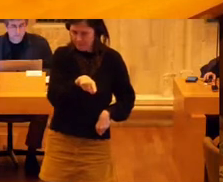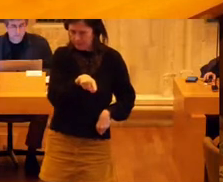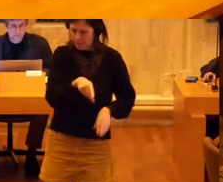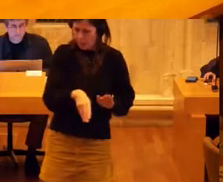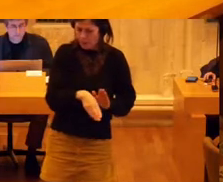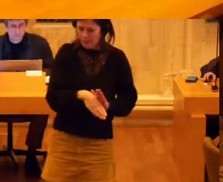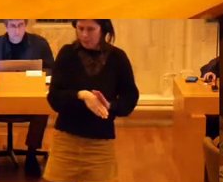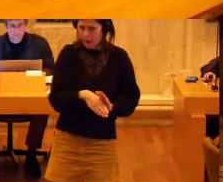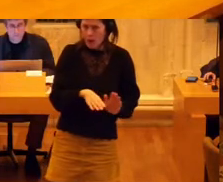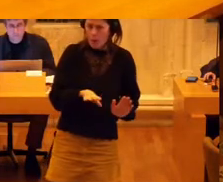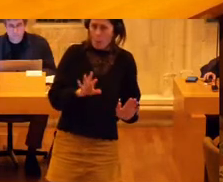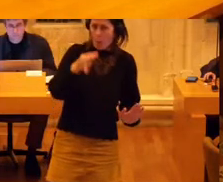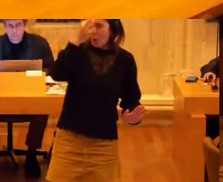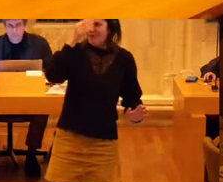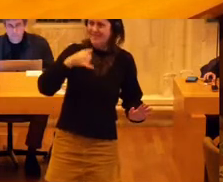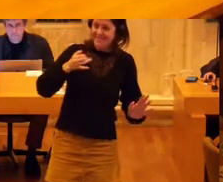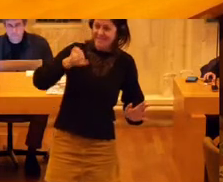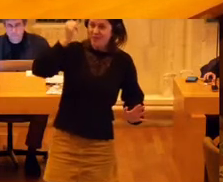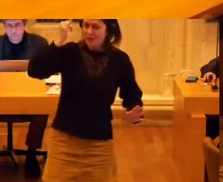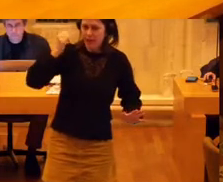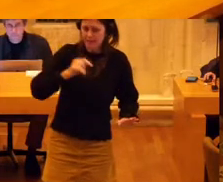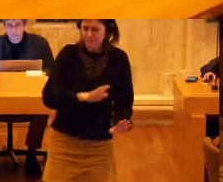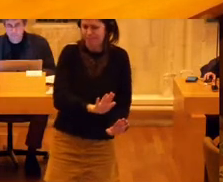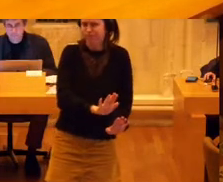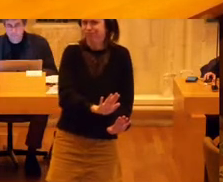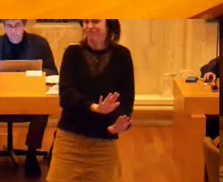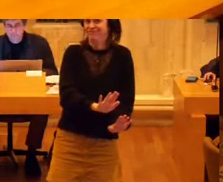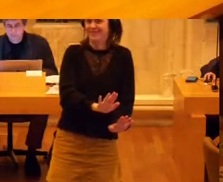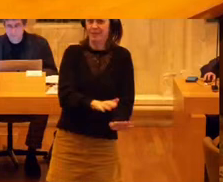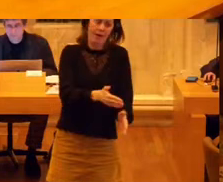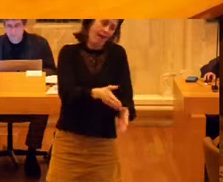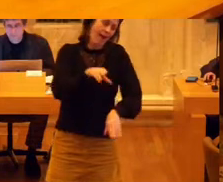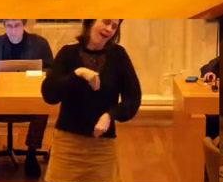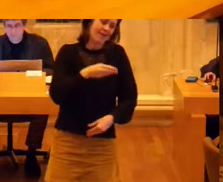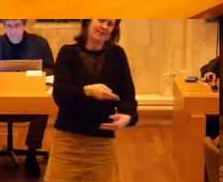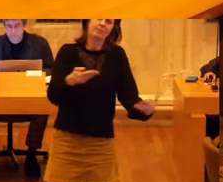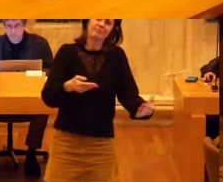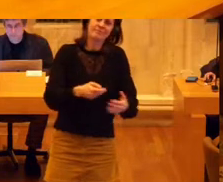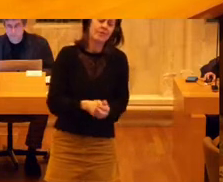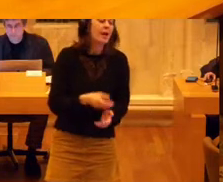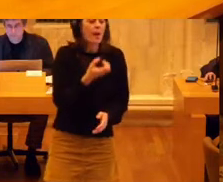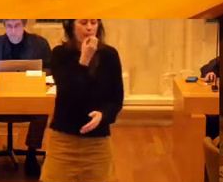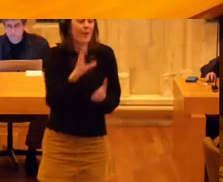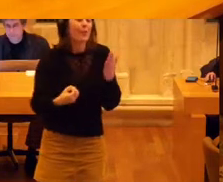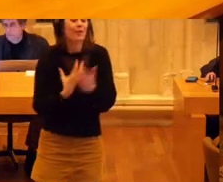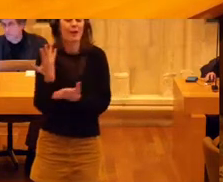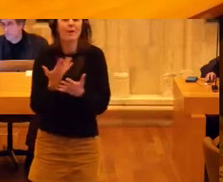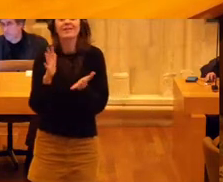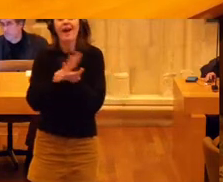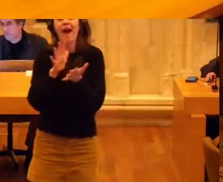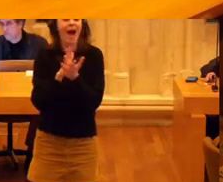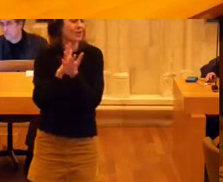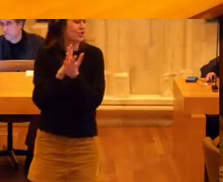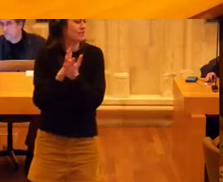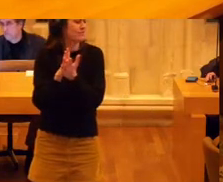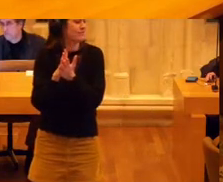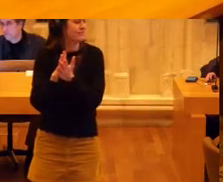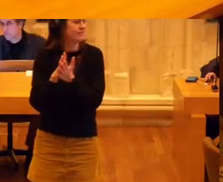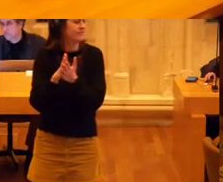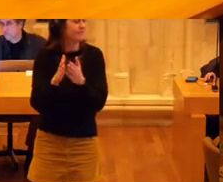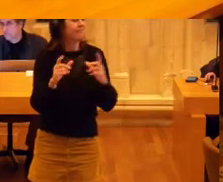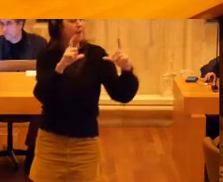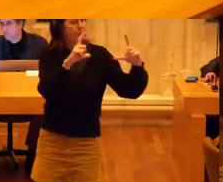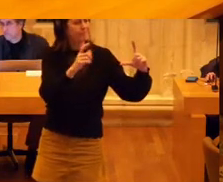se présenter comme volontaires dans les conseils de quartier. La très bonne nouvelle, c'est le fameux diagramme par âge que vous avez